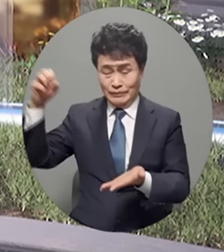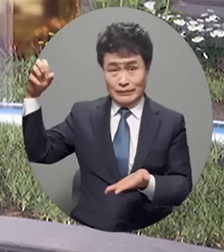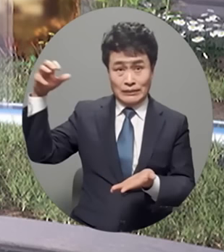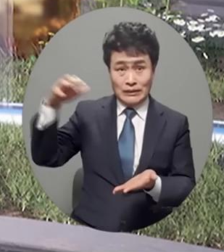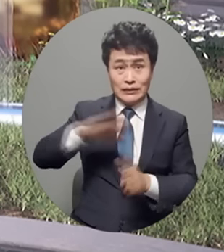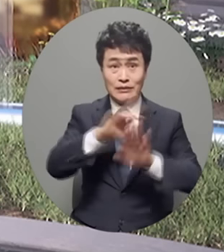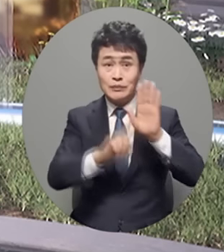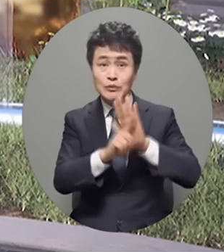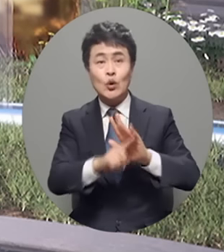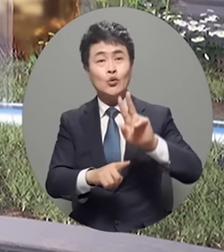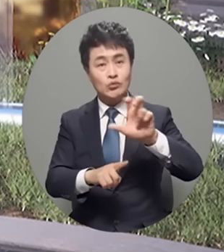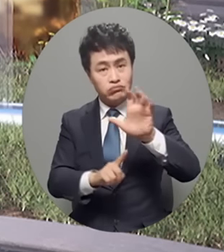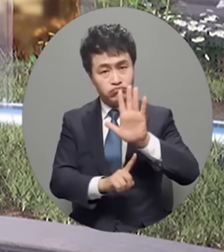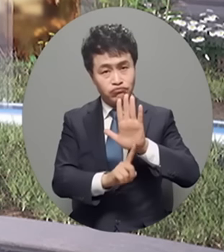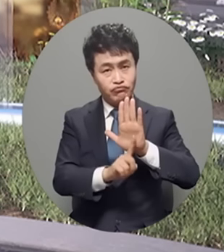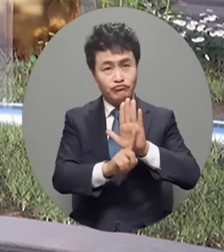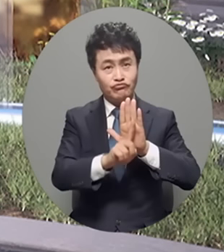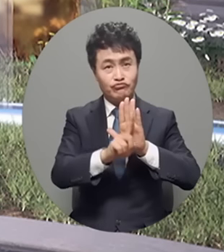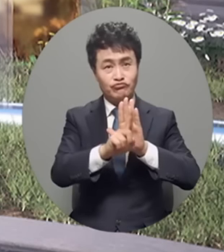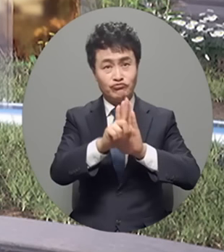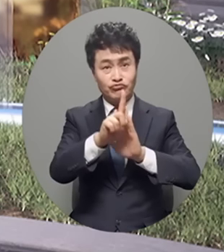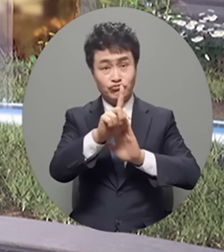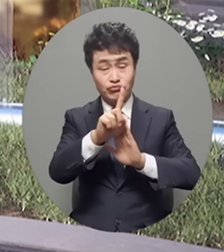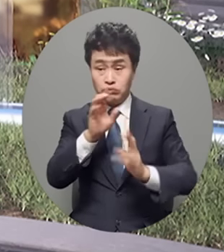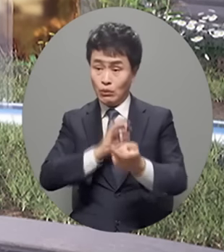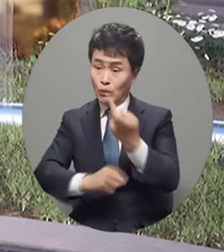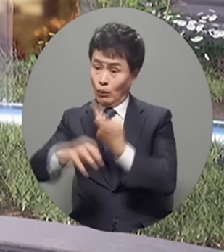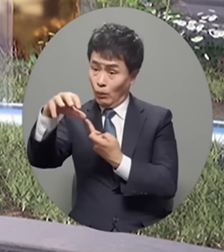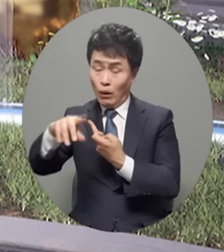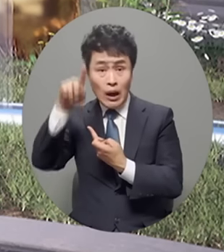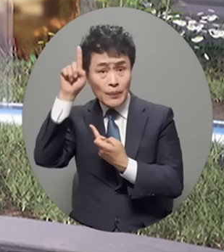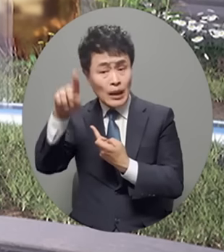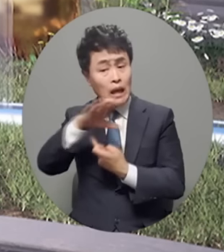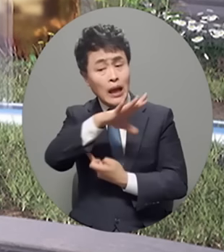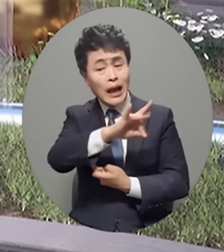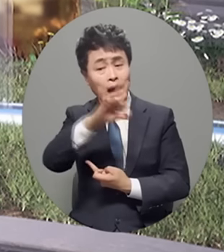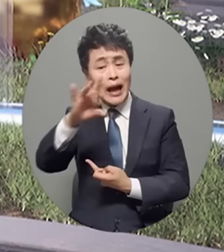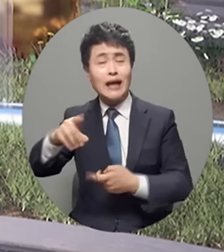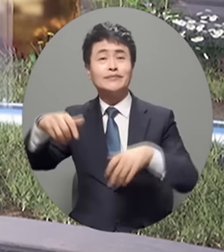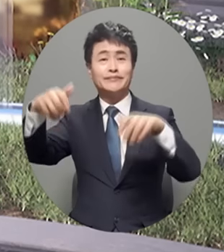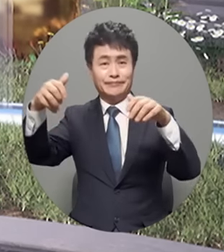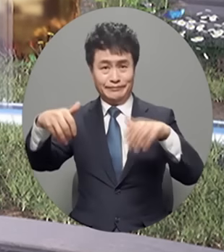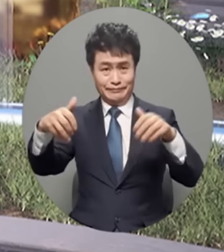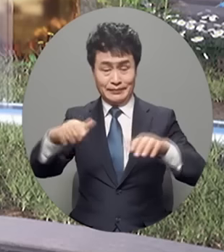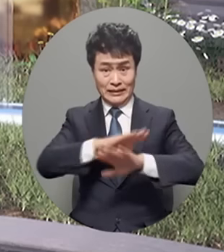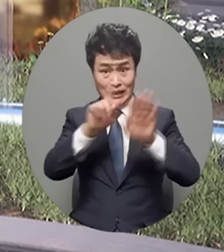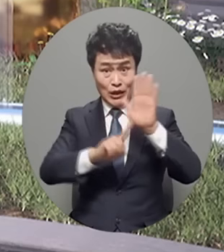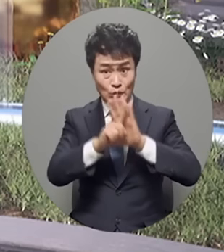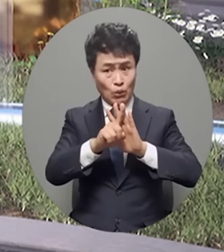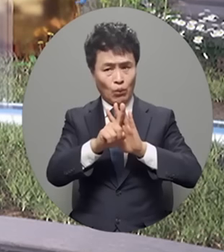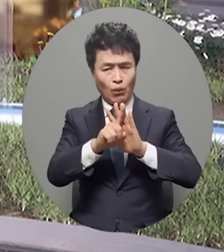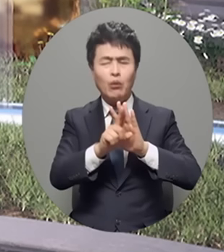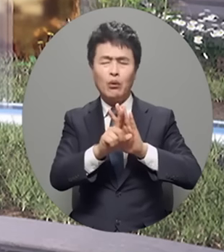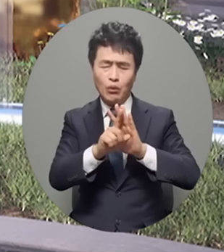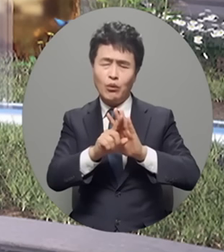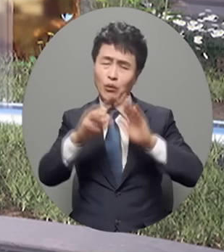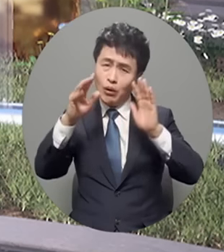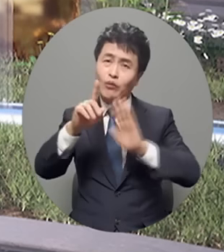한낮의 기온이 25도를 웃돌겠고요. 반면 동쪽 지방은 내일도 가끔 비가 내리면서 낮더위가 상대적으로